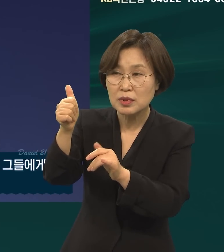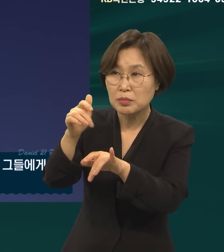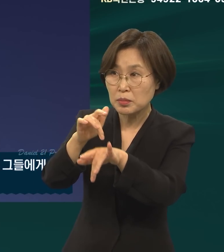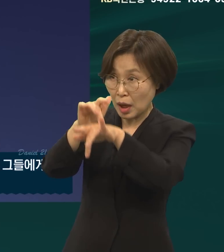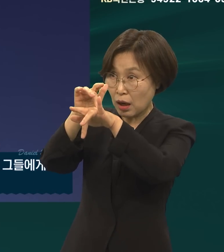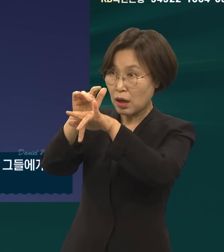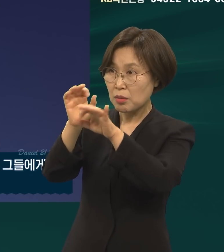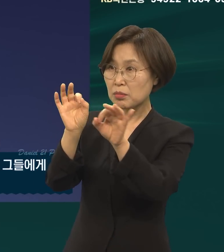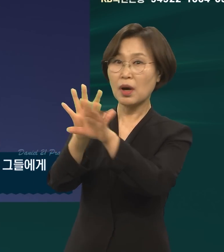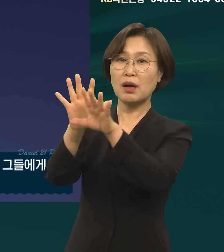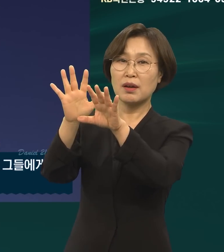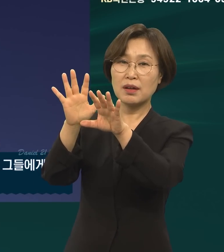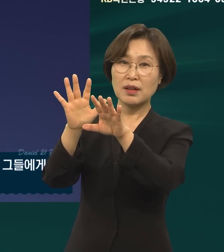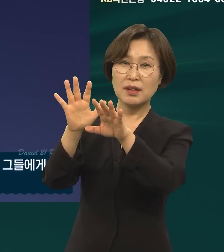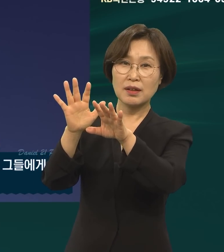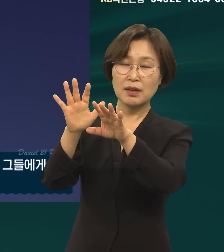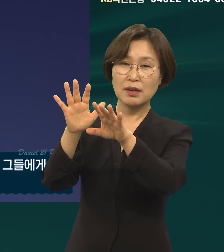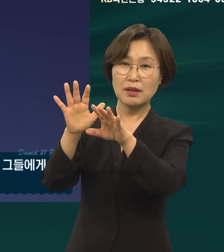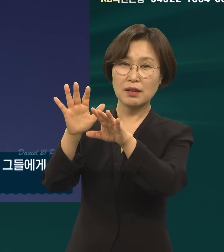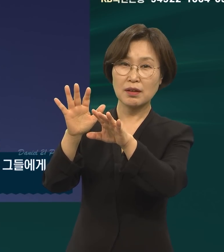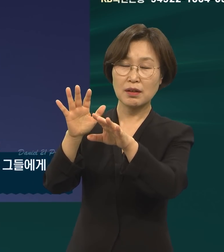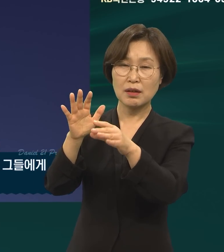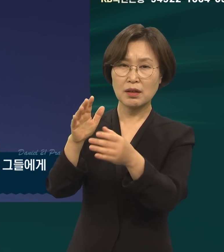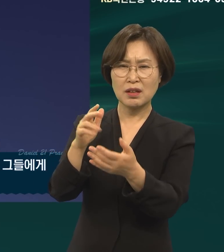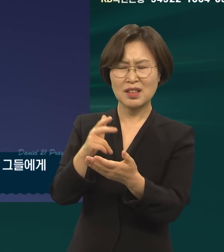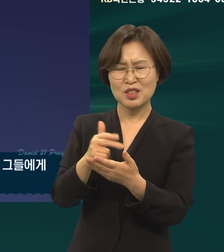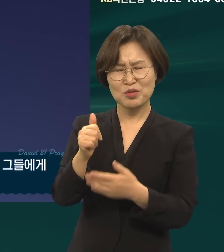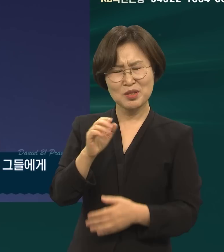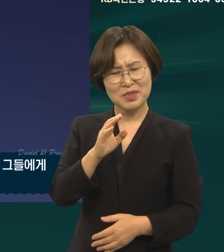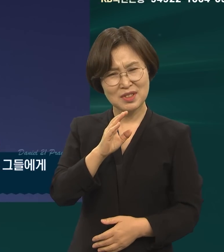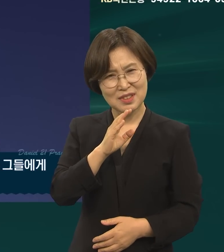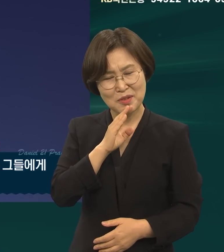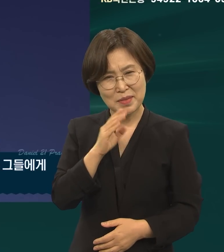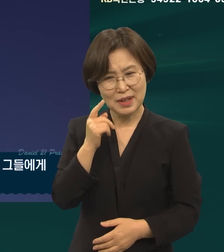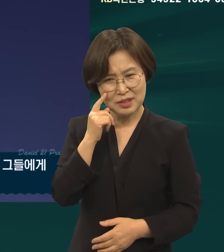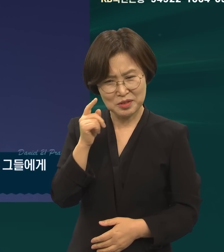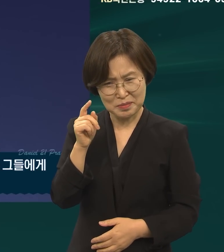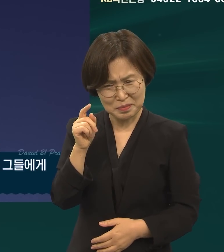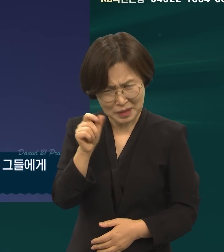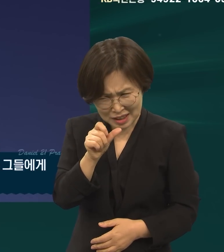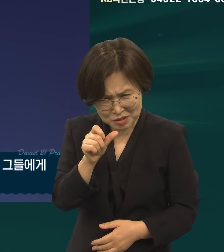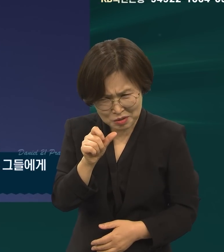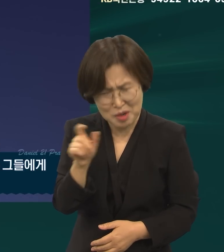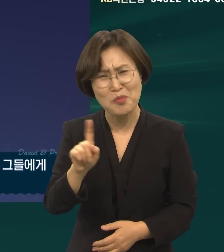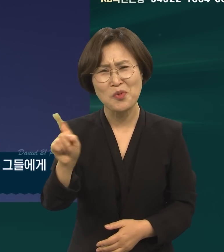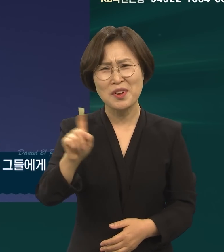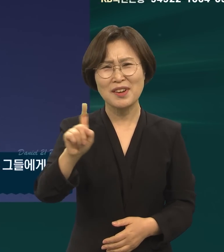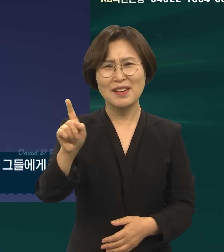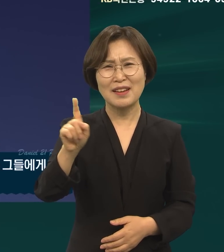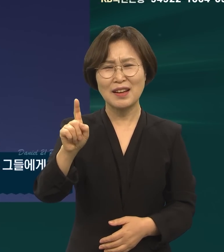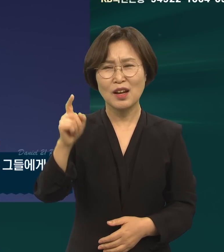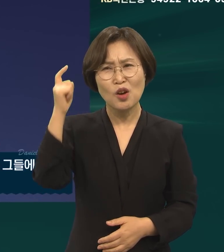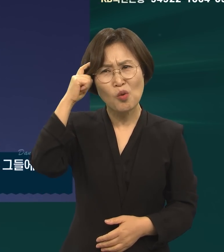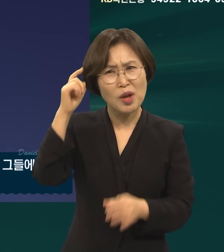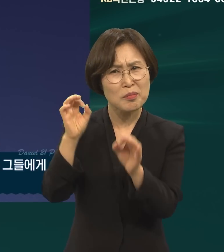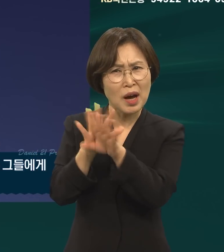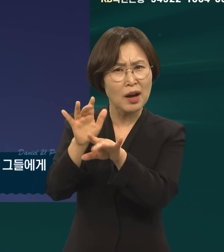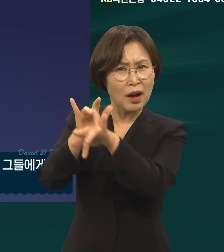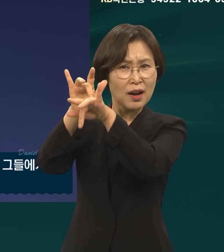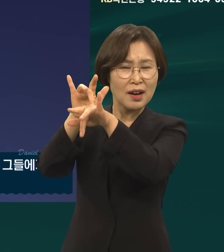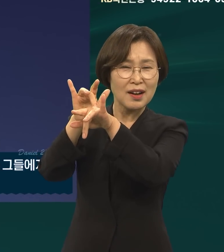사라지신 겁니다. 그죠? 우리 주님은 정말 이게 센스예요. 뭐예요 이게? 왜